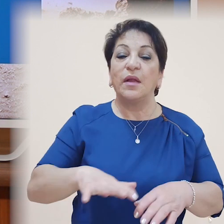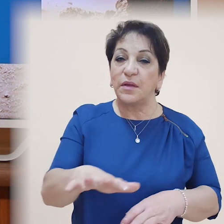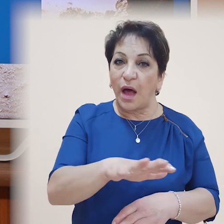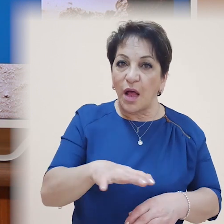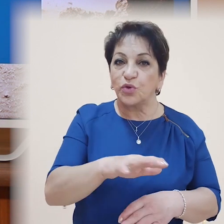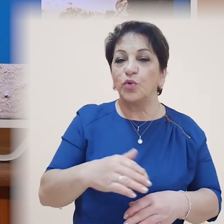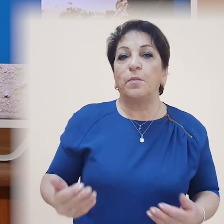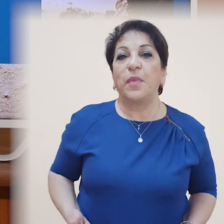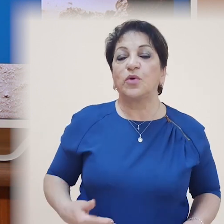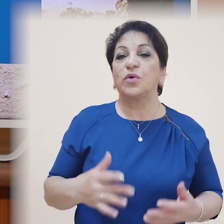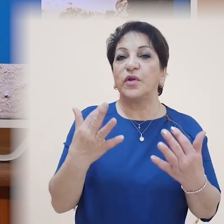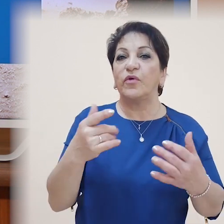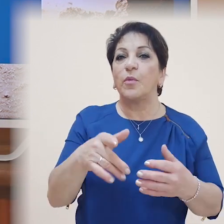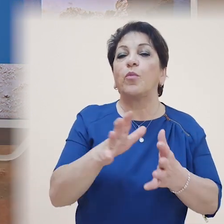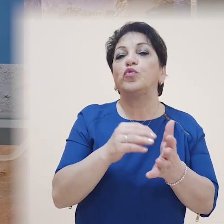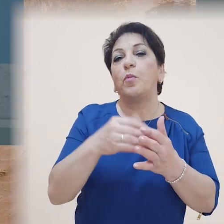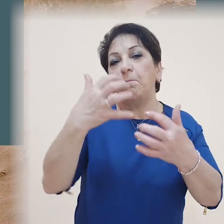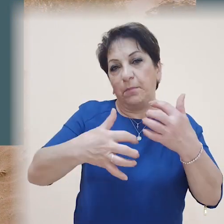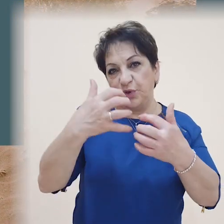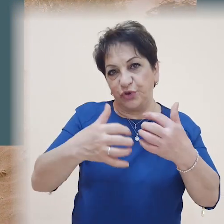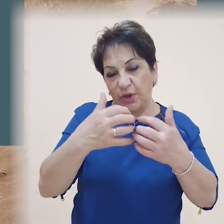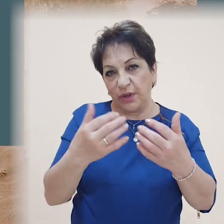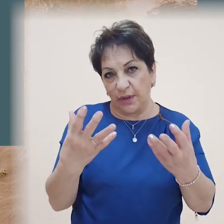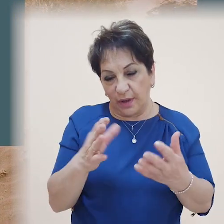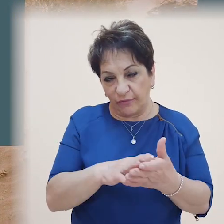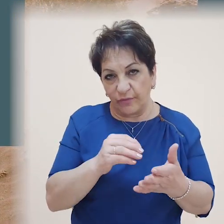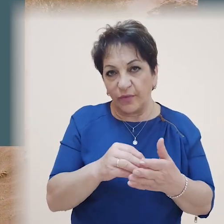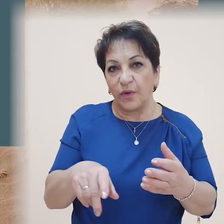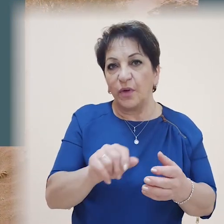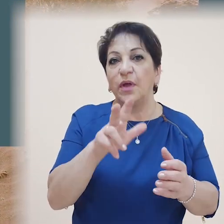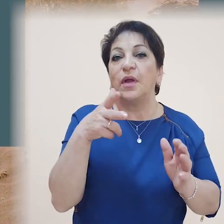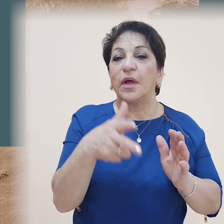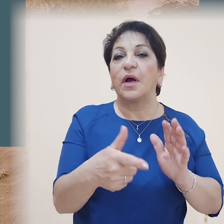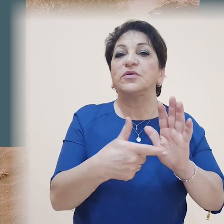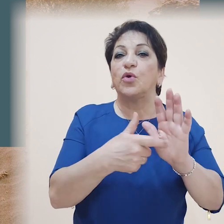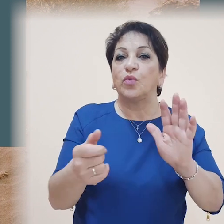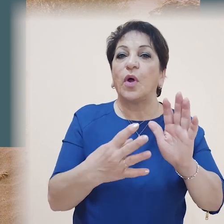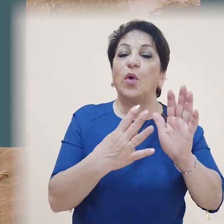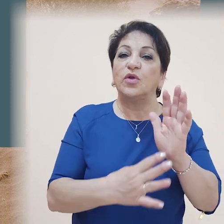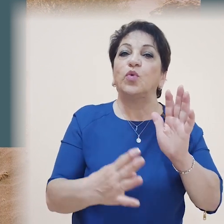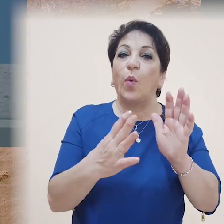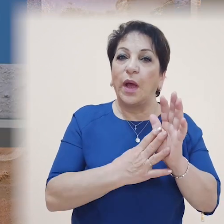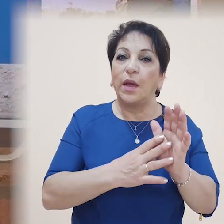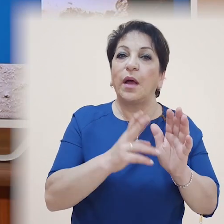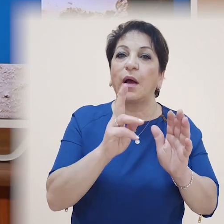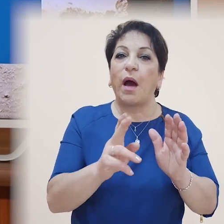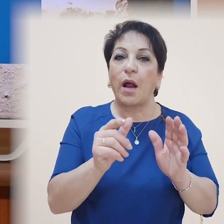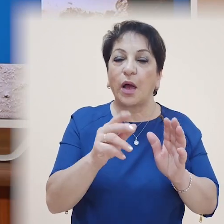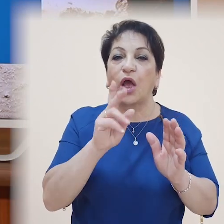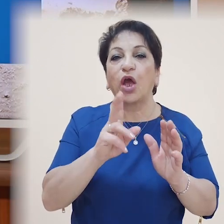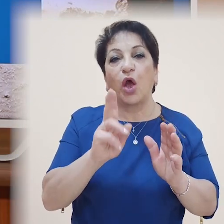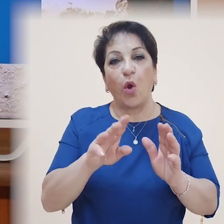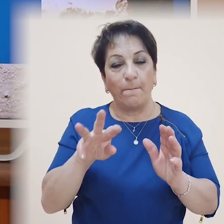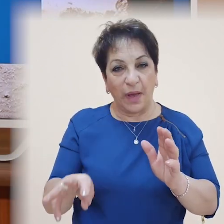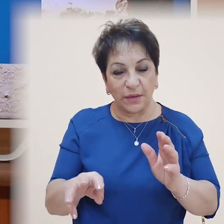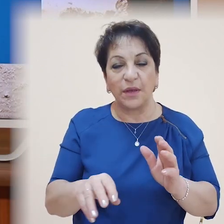թվով միջին դիրք ես բաղեցնում մեր երկրի մարզերի շարկում։ Մարզի տարածքը գազմում է 3999 նկարակոսի գիլոմետ